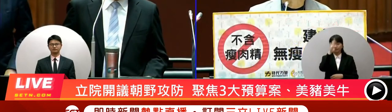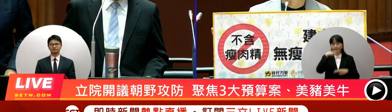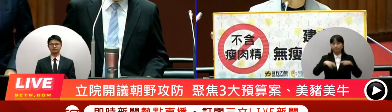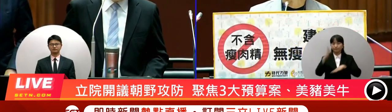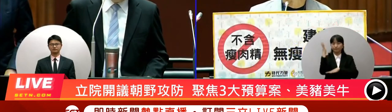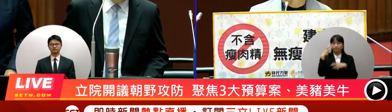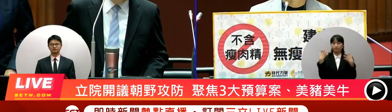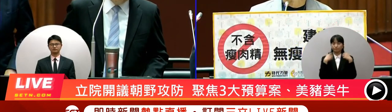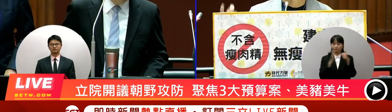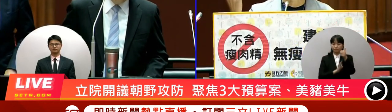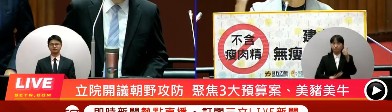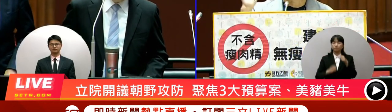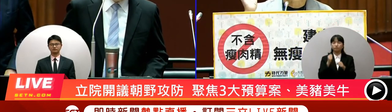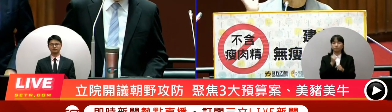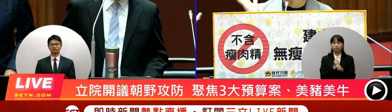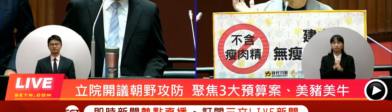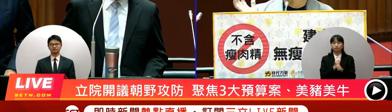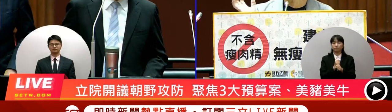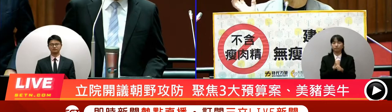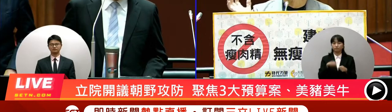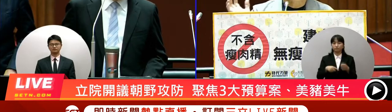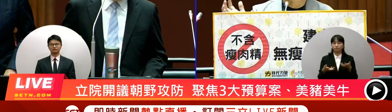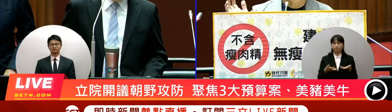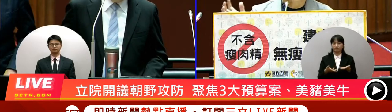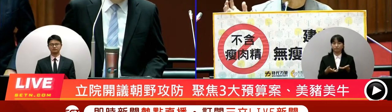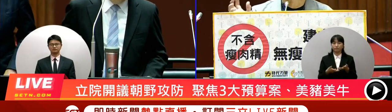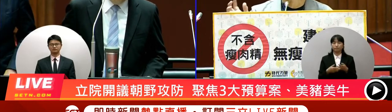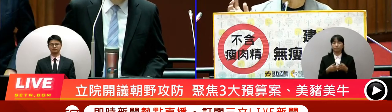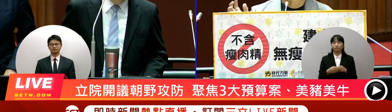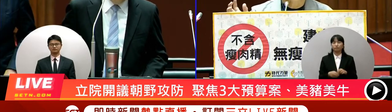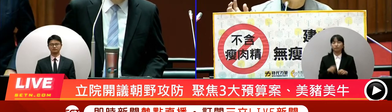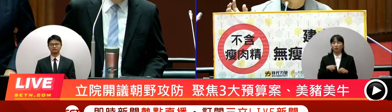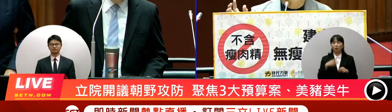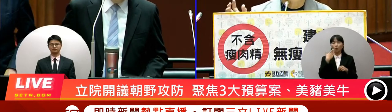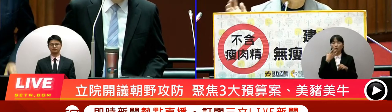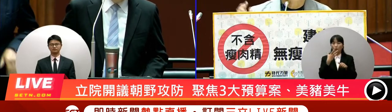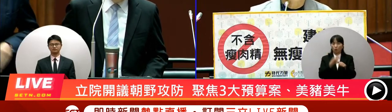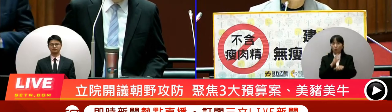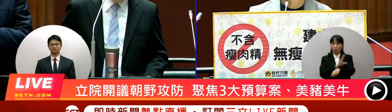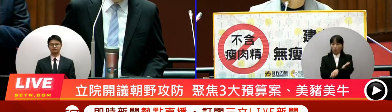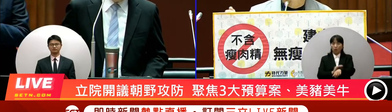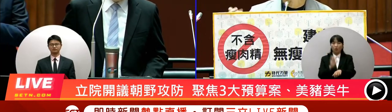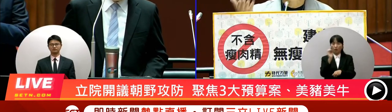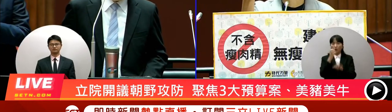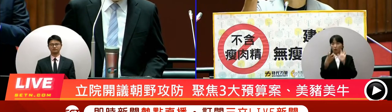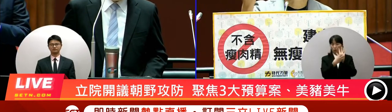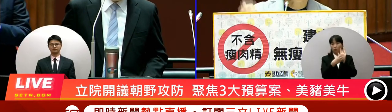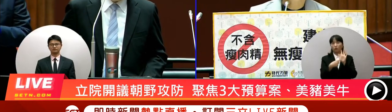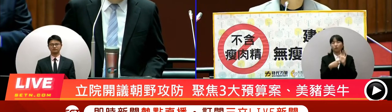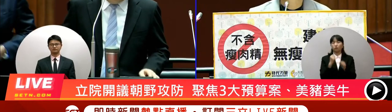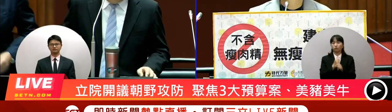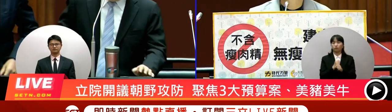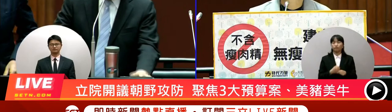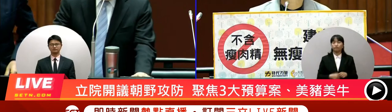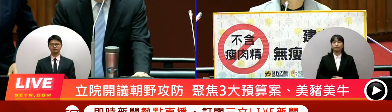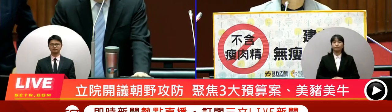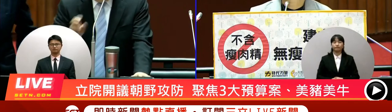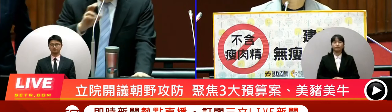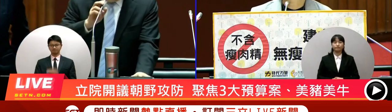政部门这边赶快来做这个没有这个瘦肉精的这个标章。好，院长。